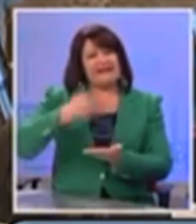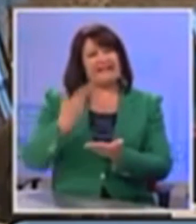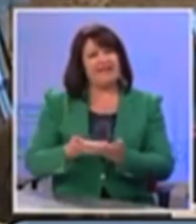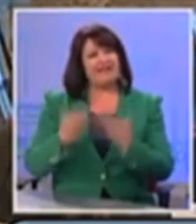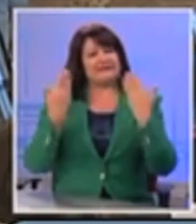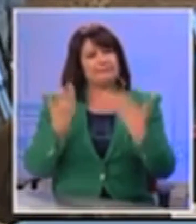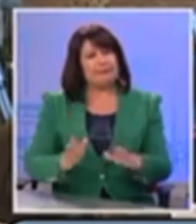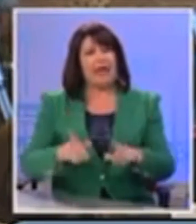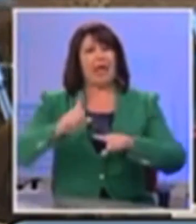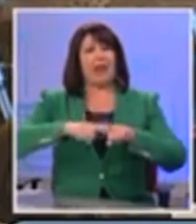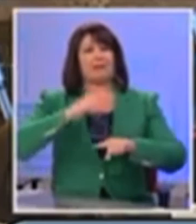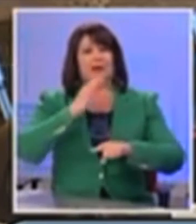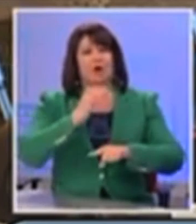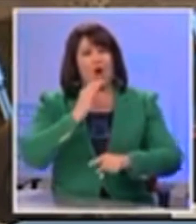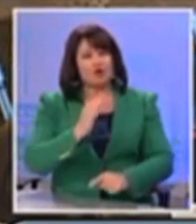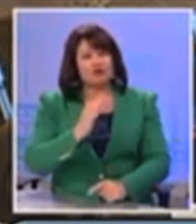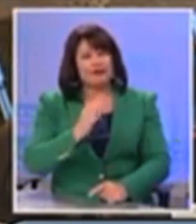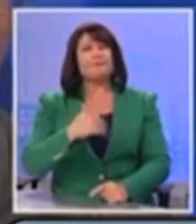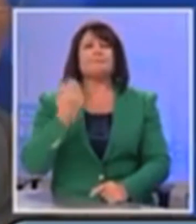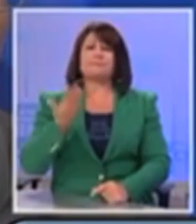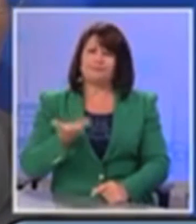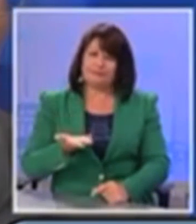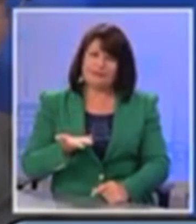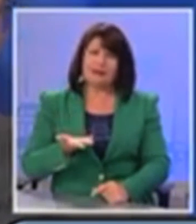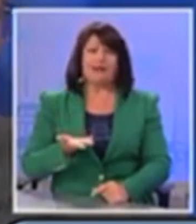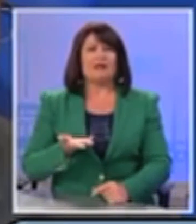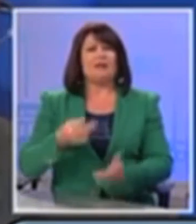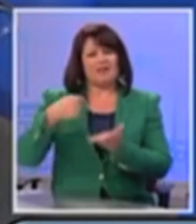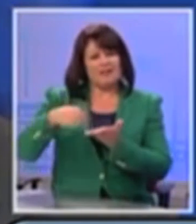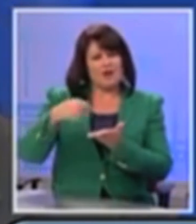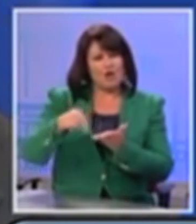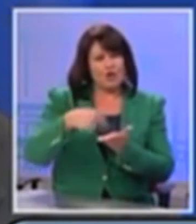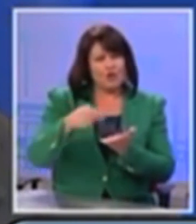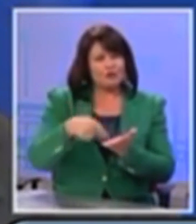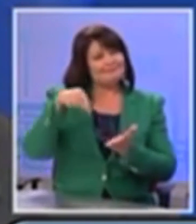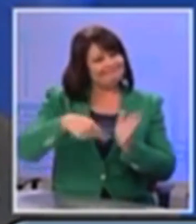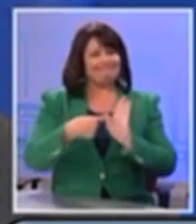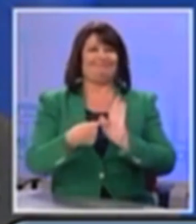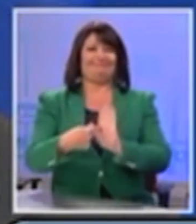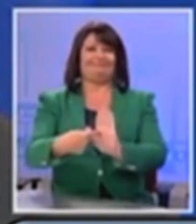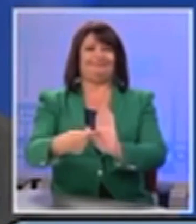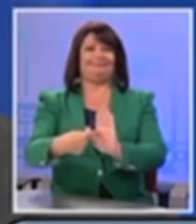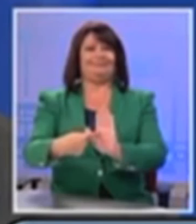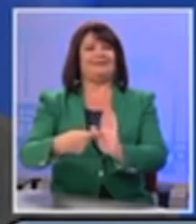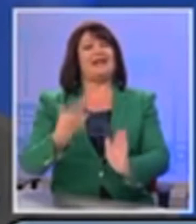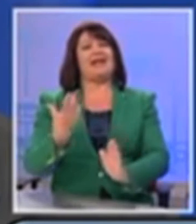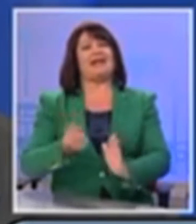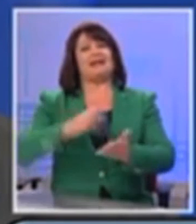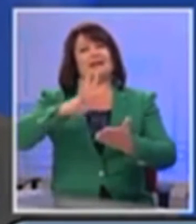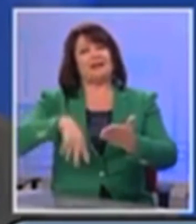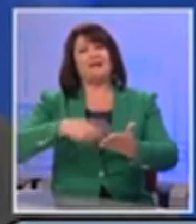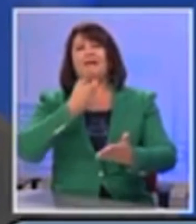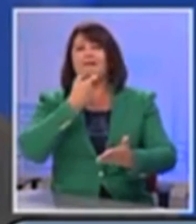vous ayez une version à la fois en grec et à la fois en anglais et pour qu'on puisse donner une